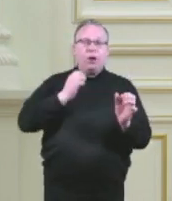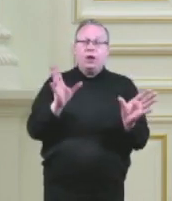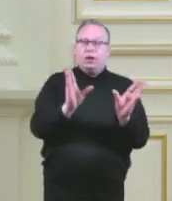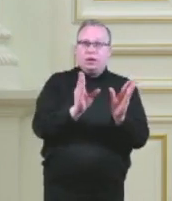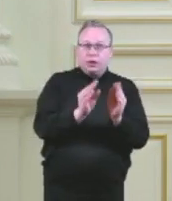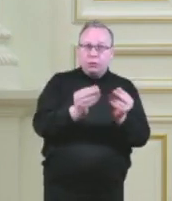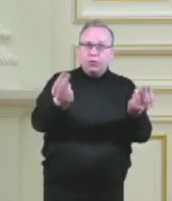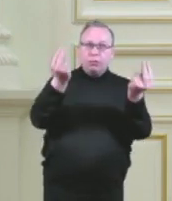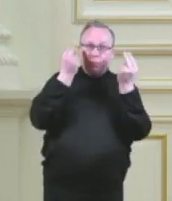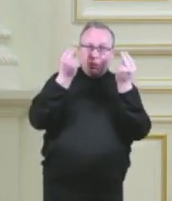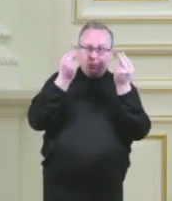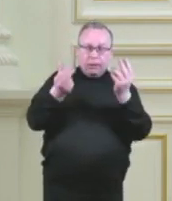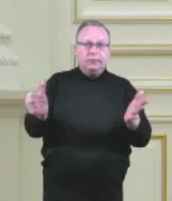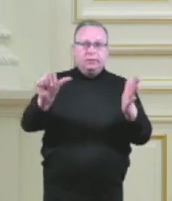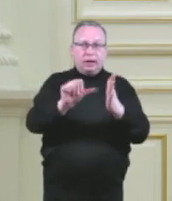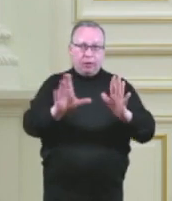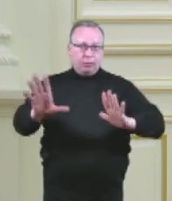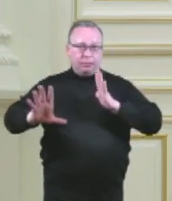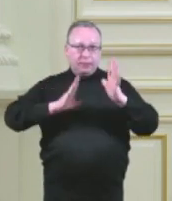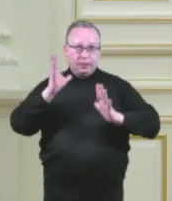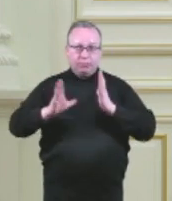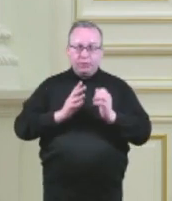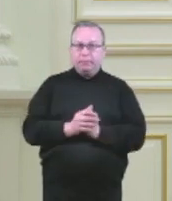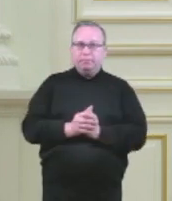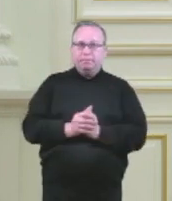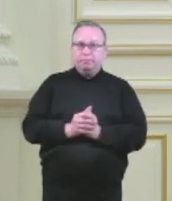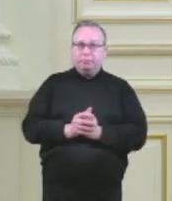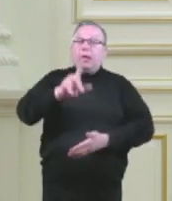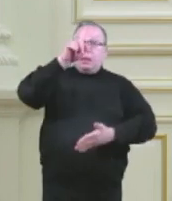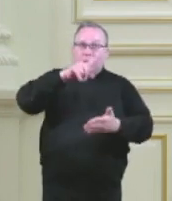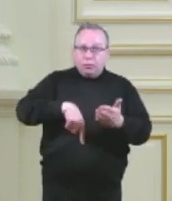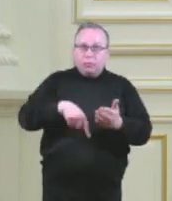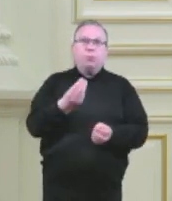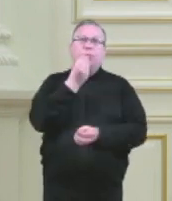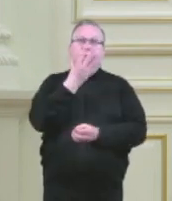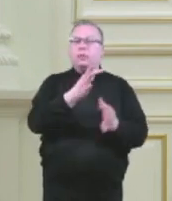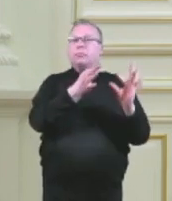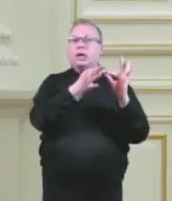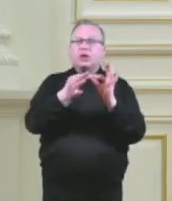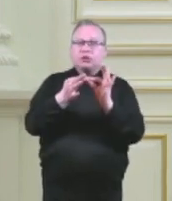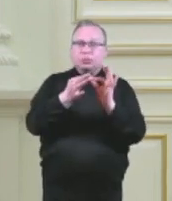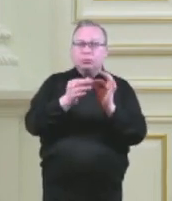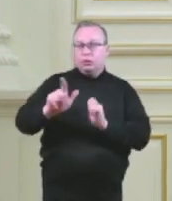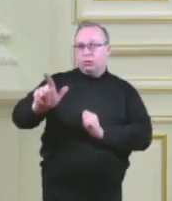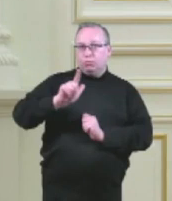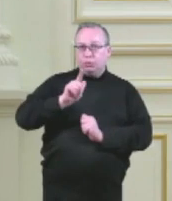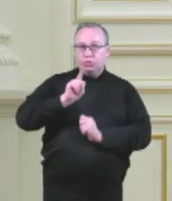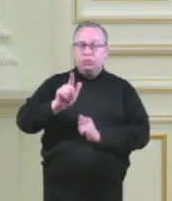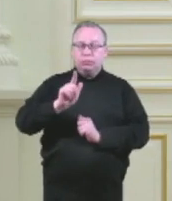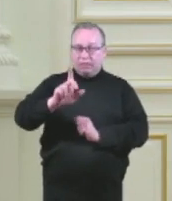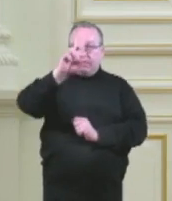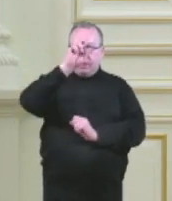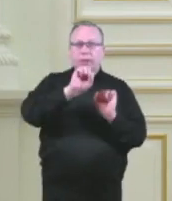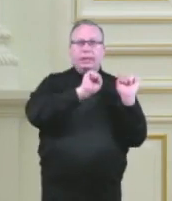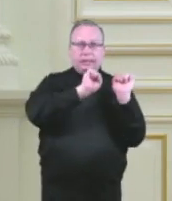treniruojasi ir dalyvauja pratybose. Tikiuosi, kad puikus bendradarbiavimas tarp mūsų šalių